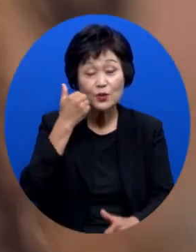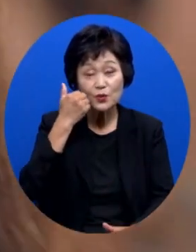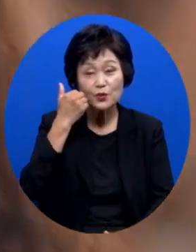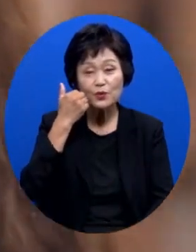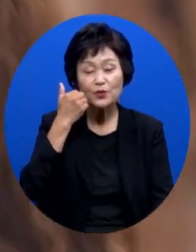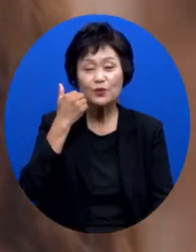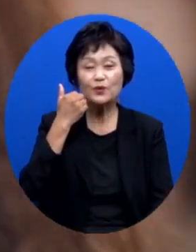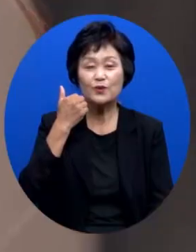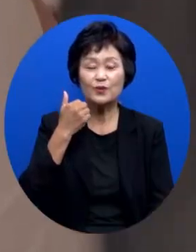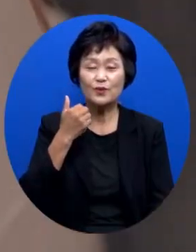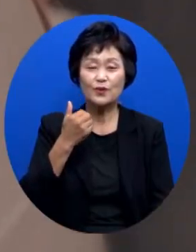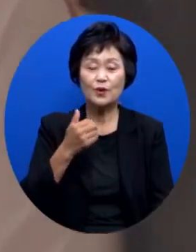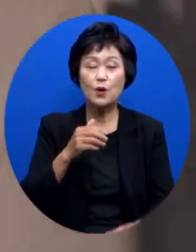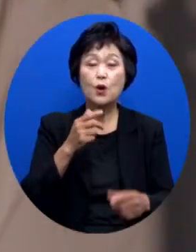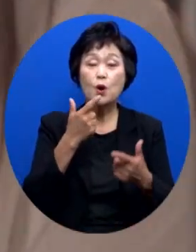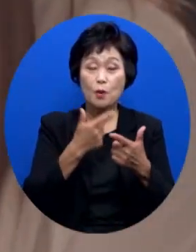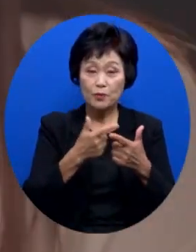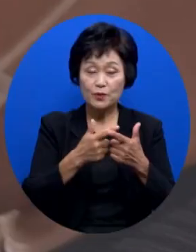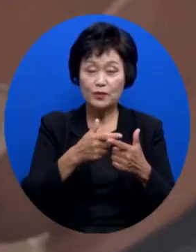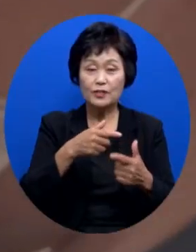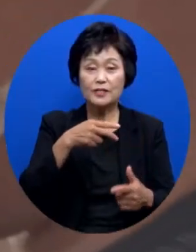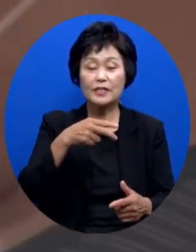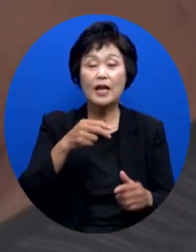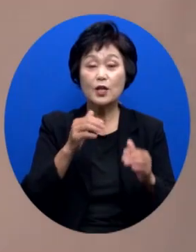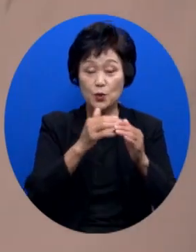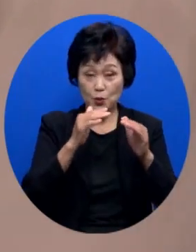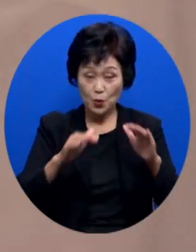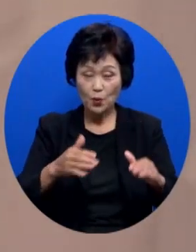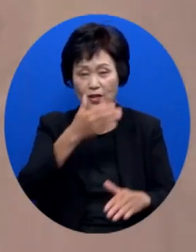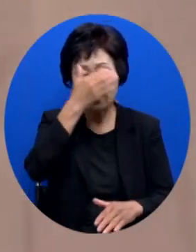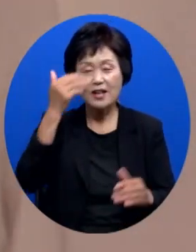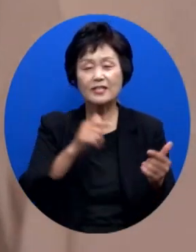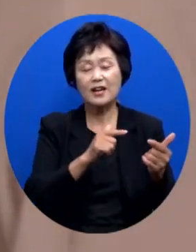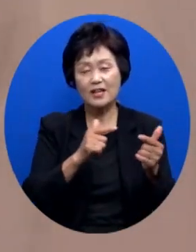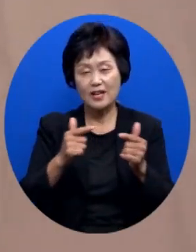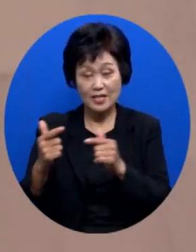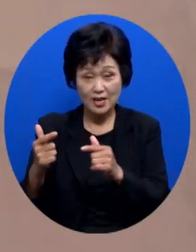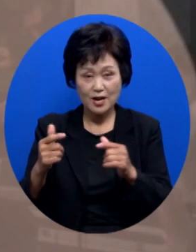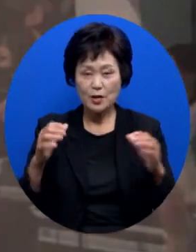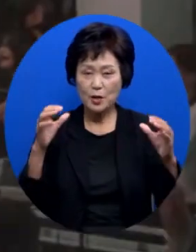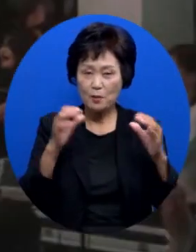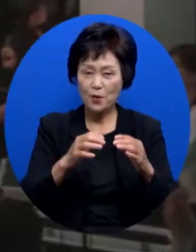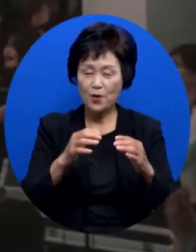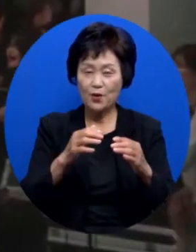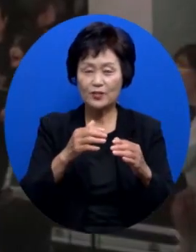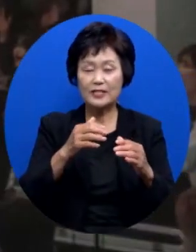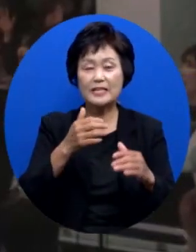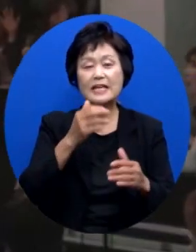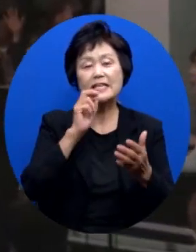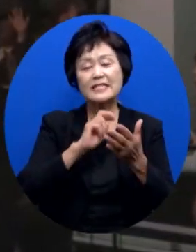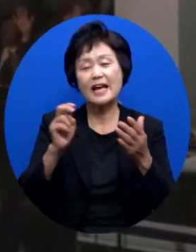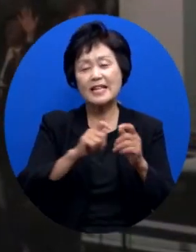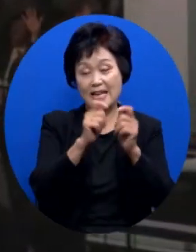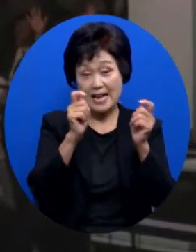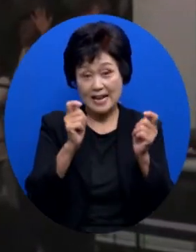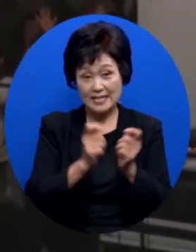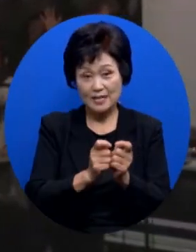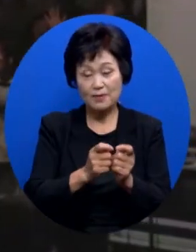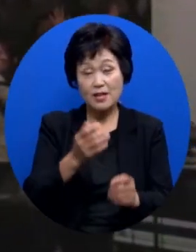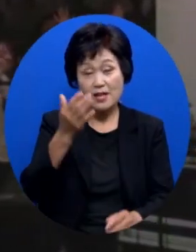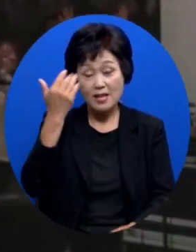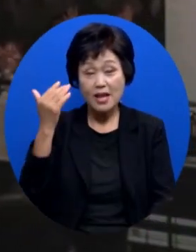예람워십. 부산 동래중앙교회 청년들로 구성된 찬양팀입니다. 일찍부터 온라인 사역을